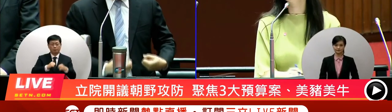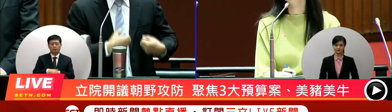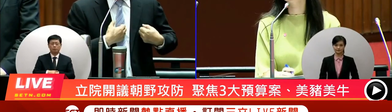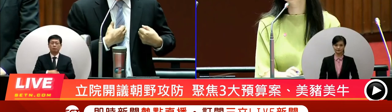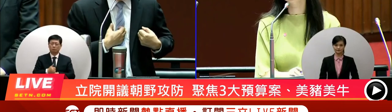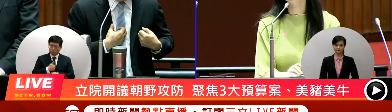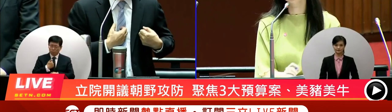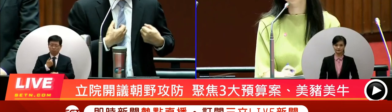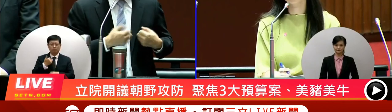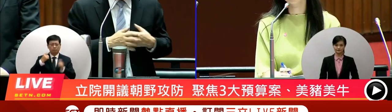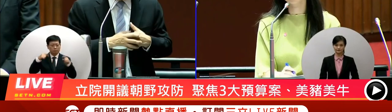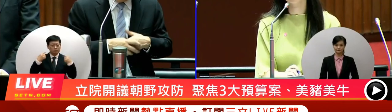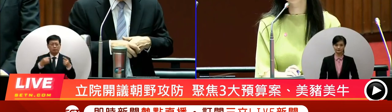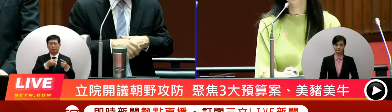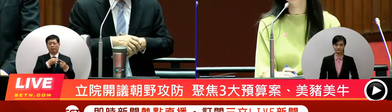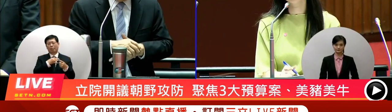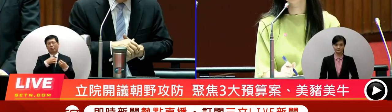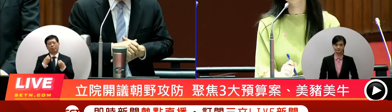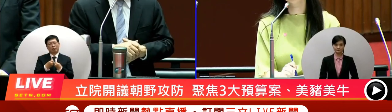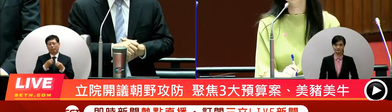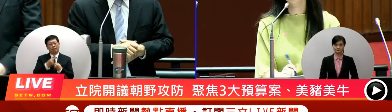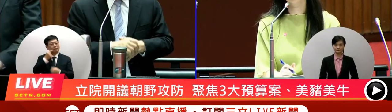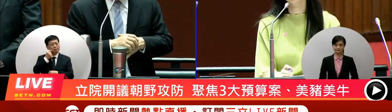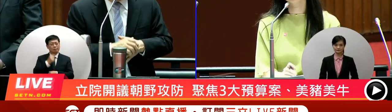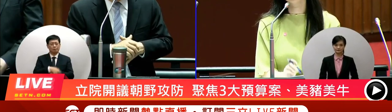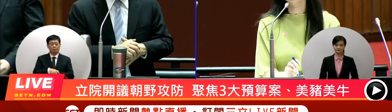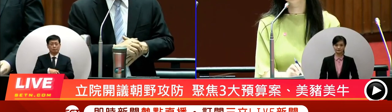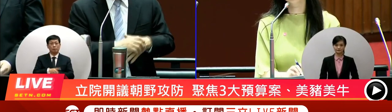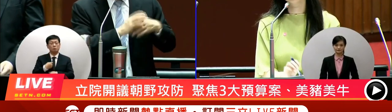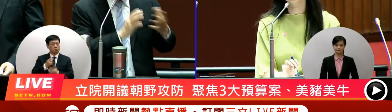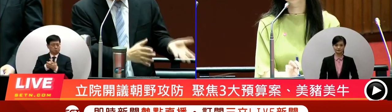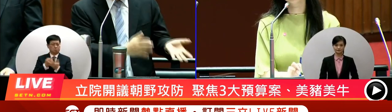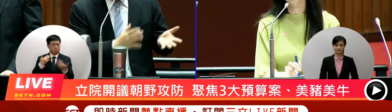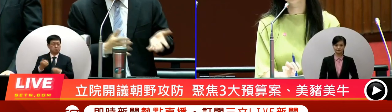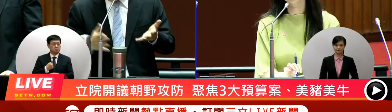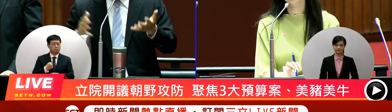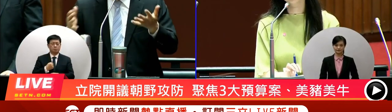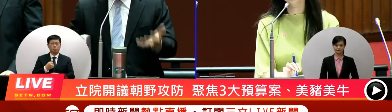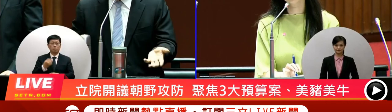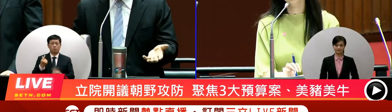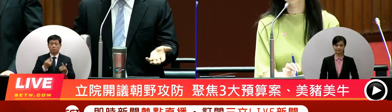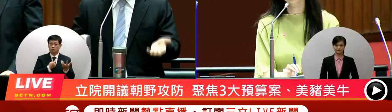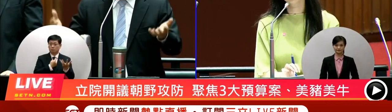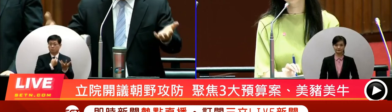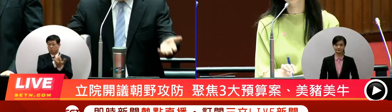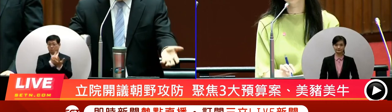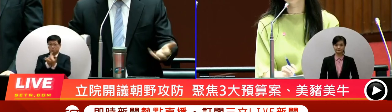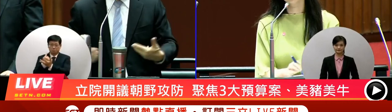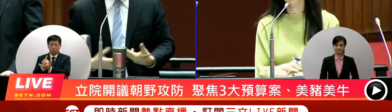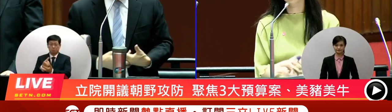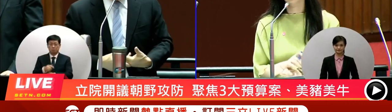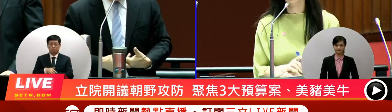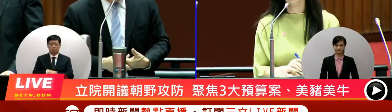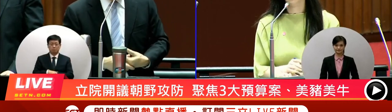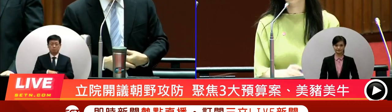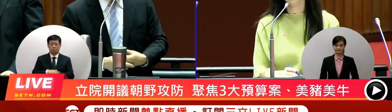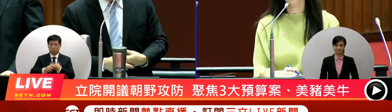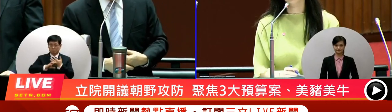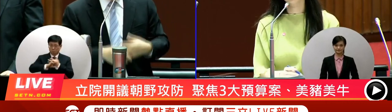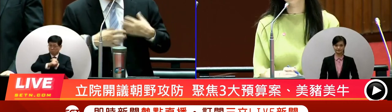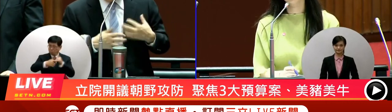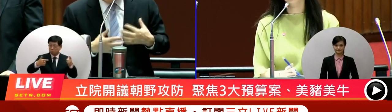在有时候他们真的很困难，我们都知道在参加各种场合